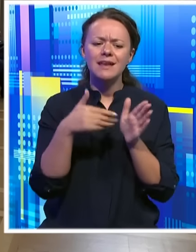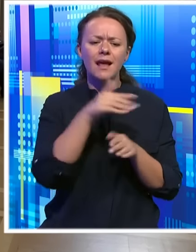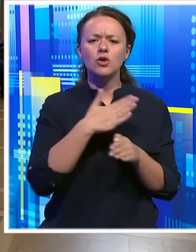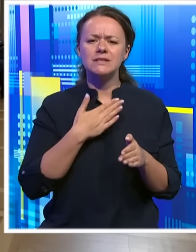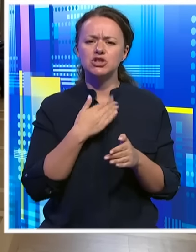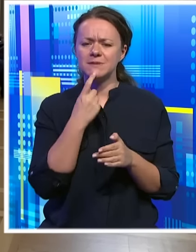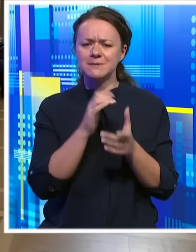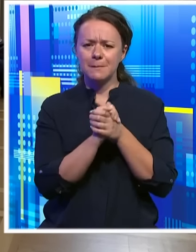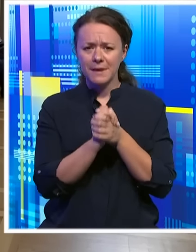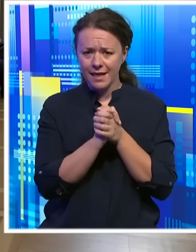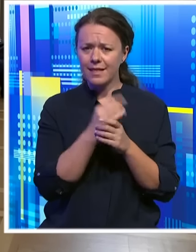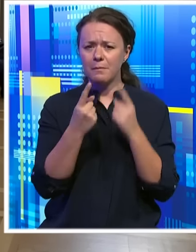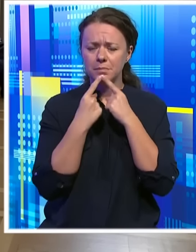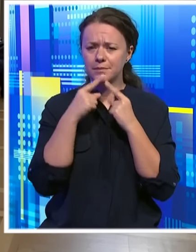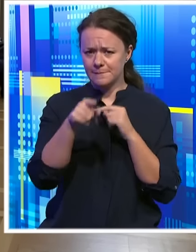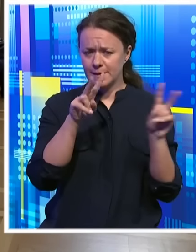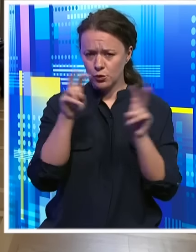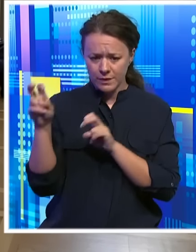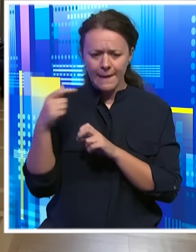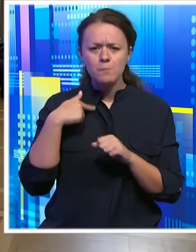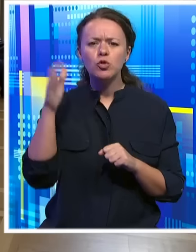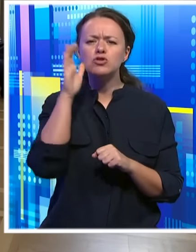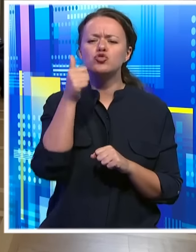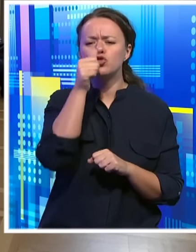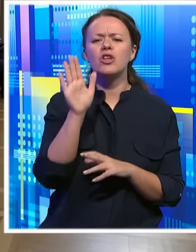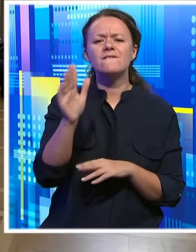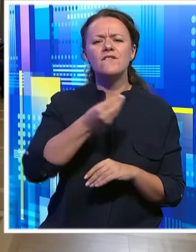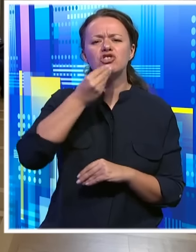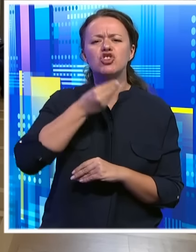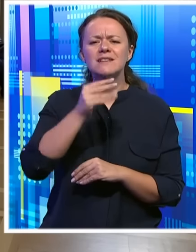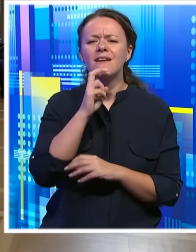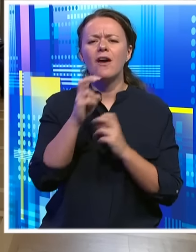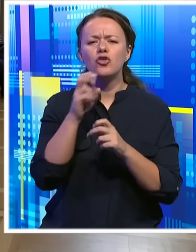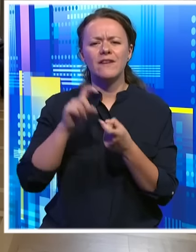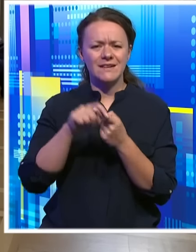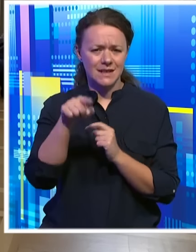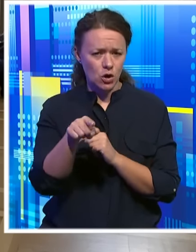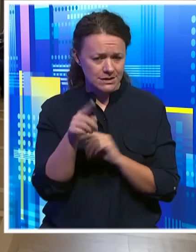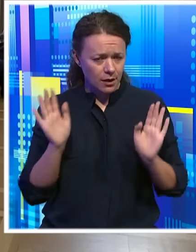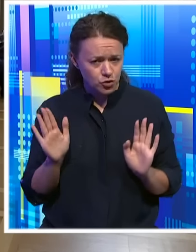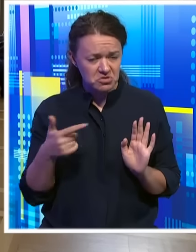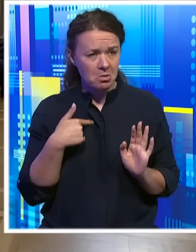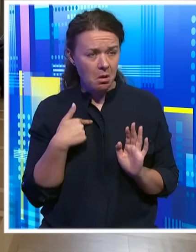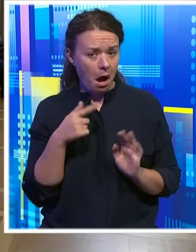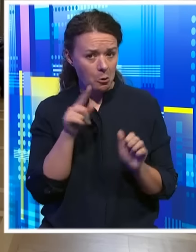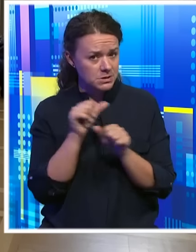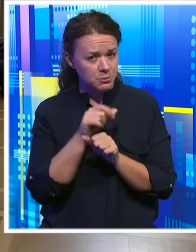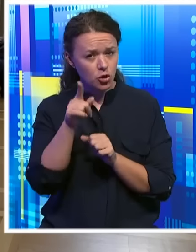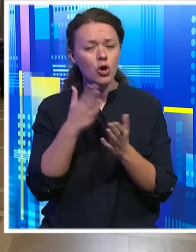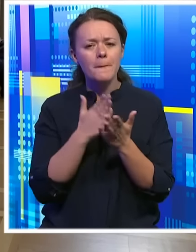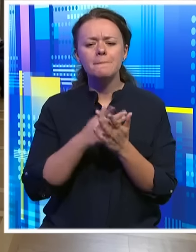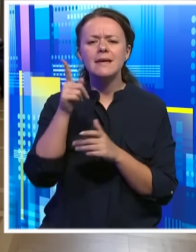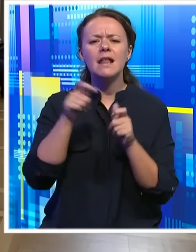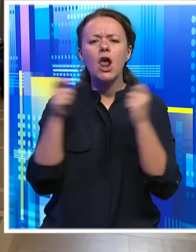na tu temu, da je čuo vaše izjave i odgovore oko toga. Ako se ne varam, to je bilo za Financial